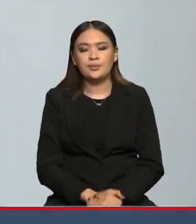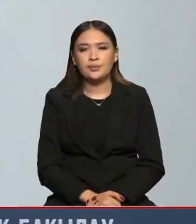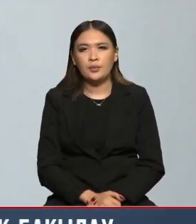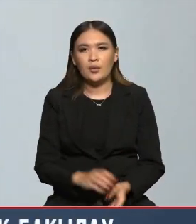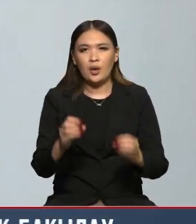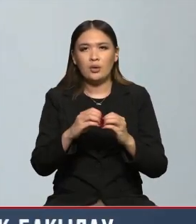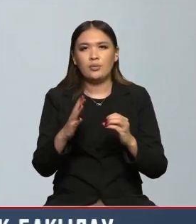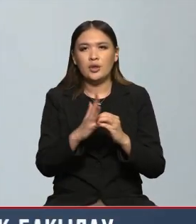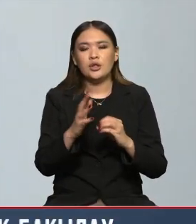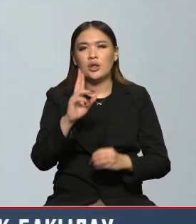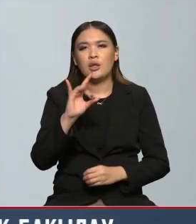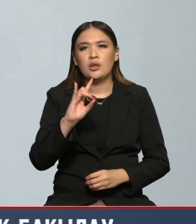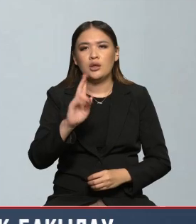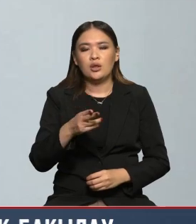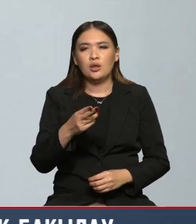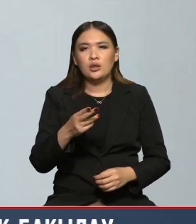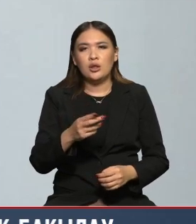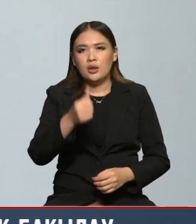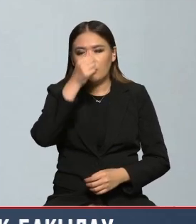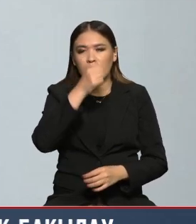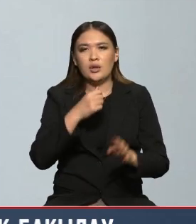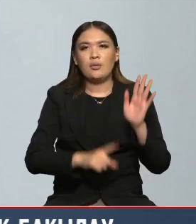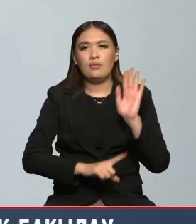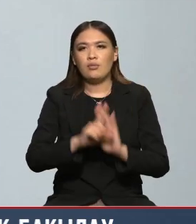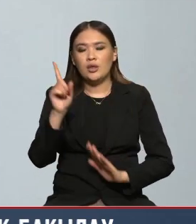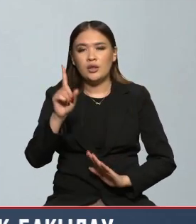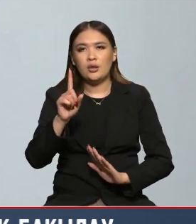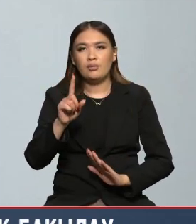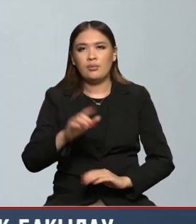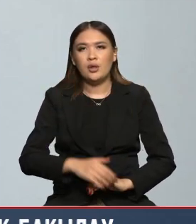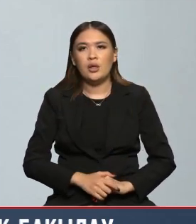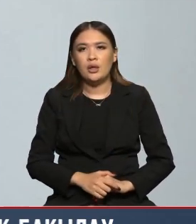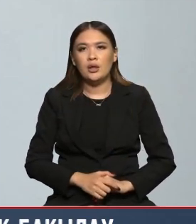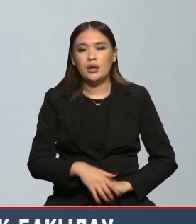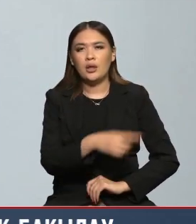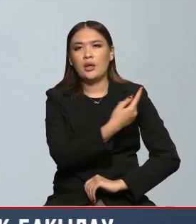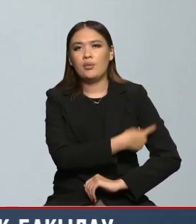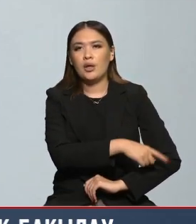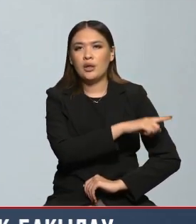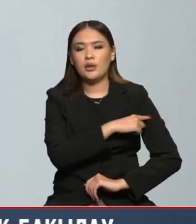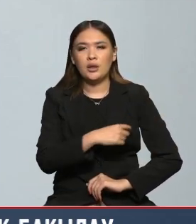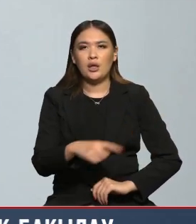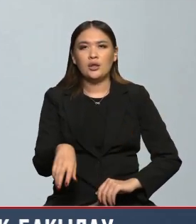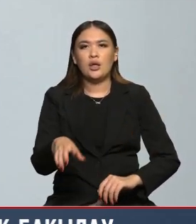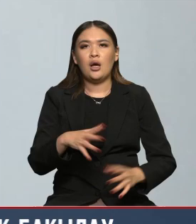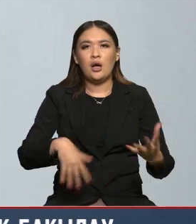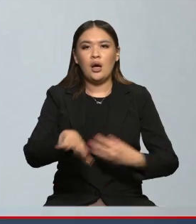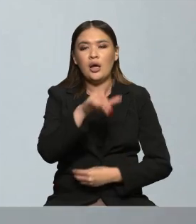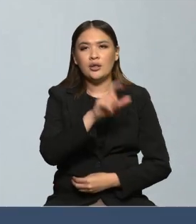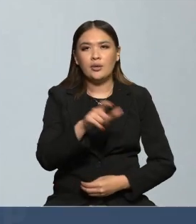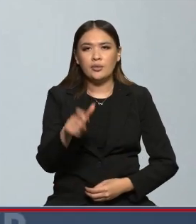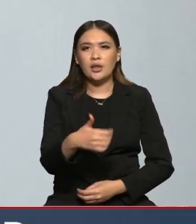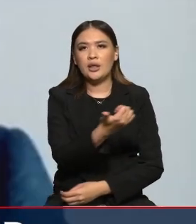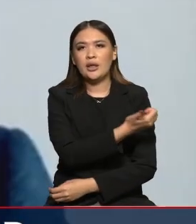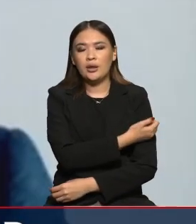15-ші қыркүйектен бастап барлық мына жергілікті емханалардың барлығында адамдарды тұмауға қарсы екпе